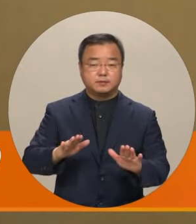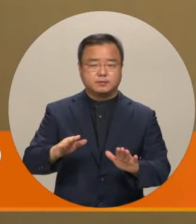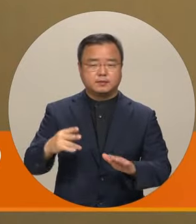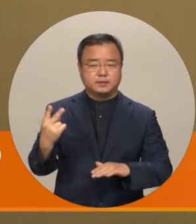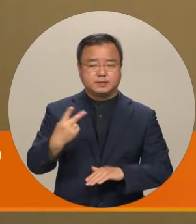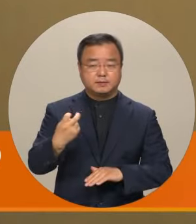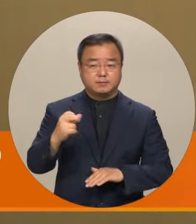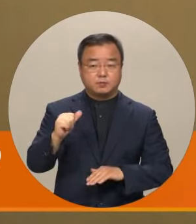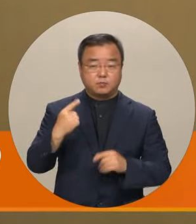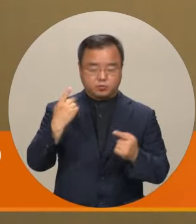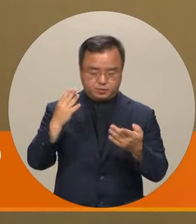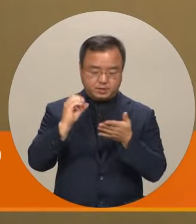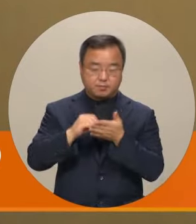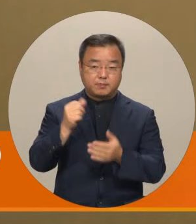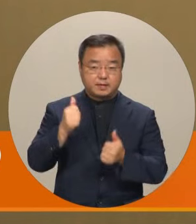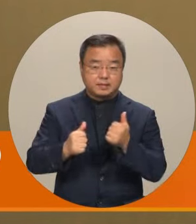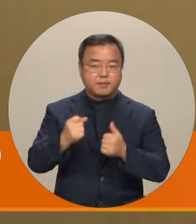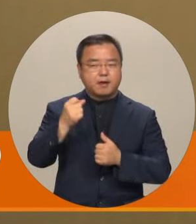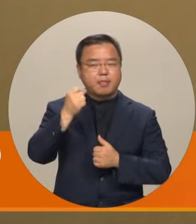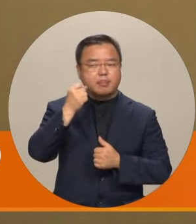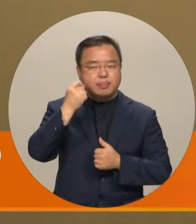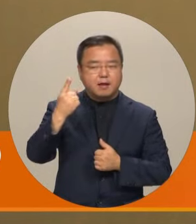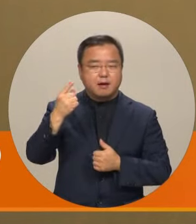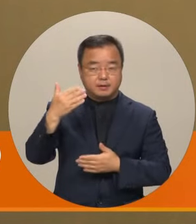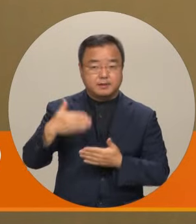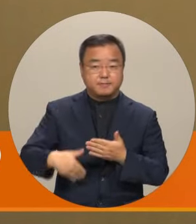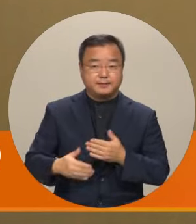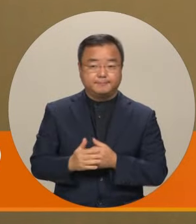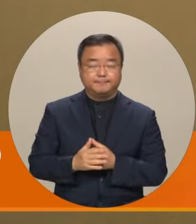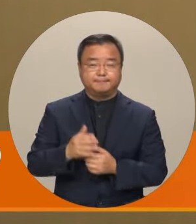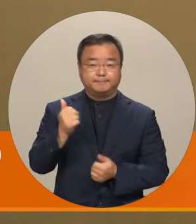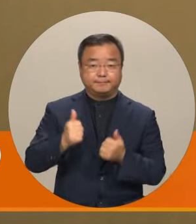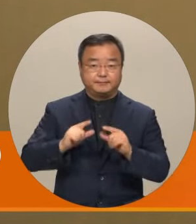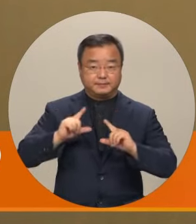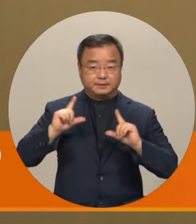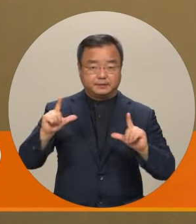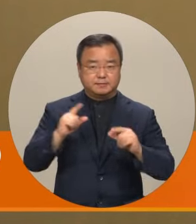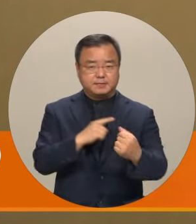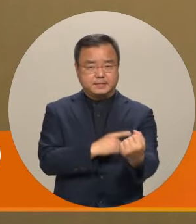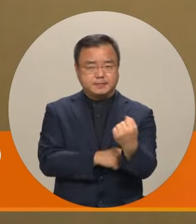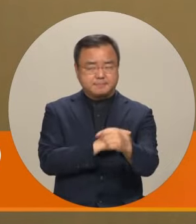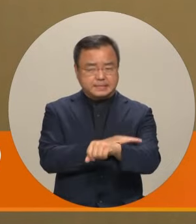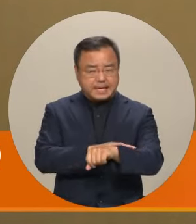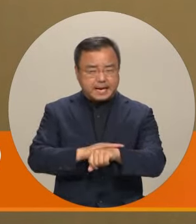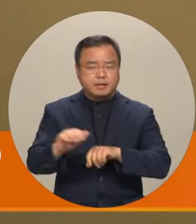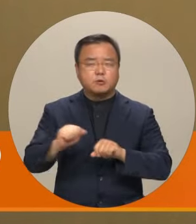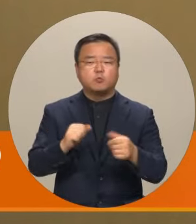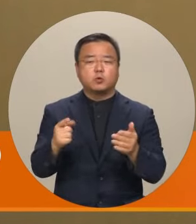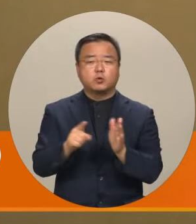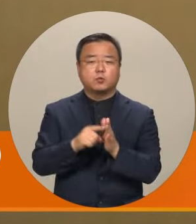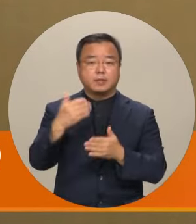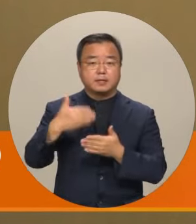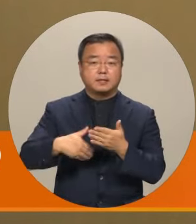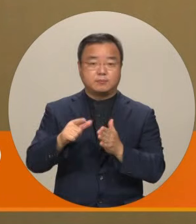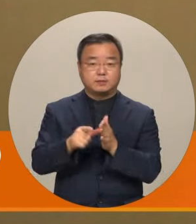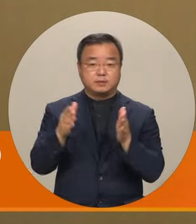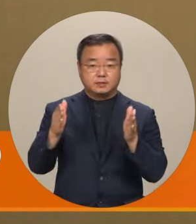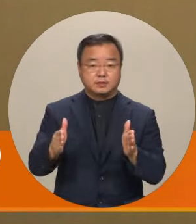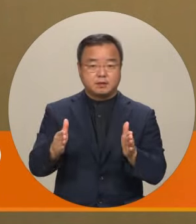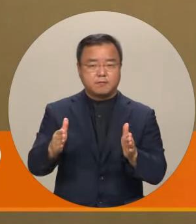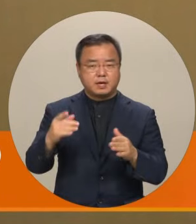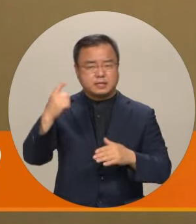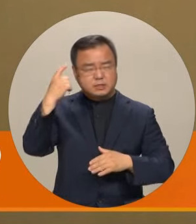시험이 이제 딱 한 달 남았습니다이 시험당일 실력을 제대로 발휘하려면이 남은 기간 실전